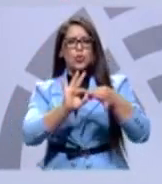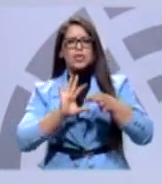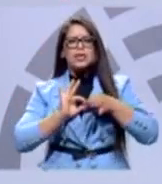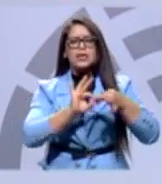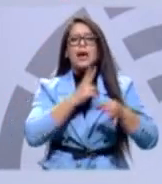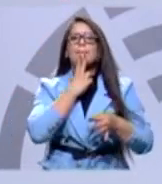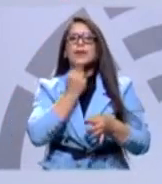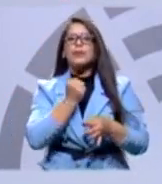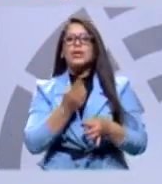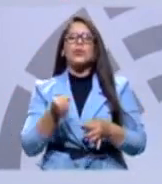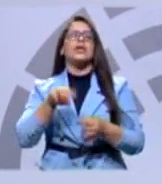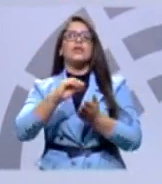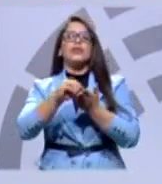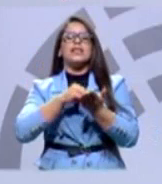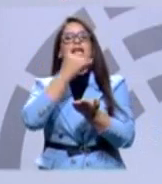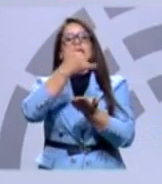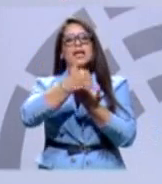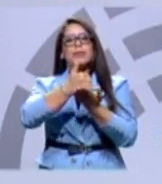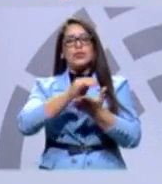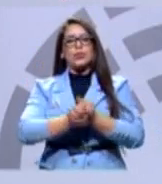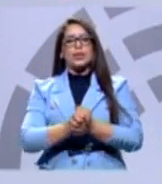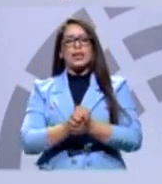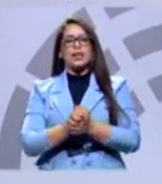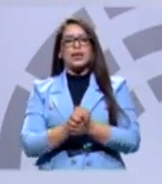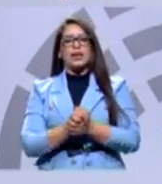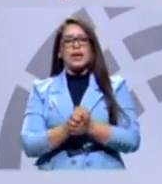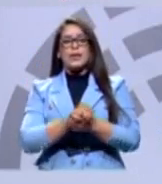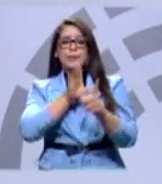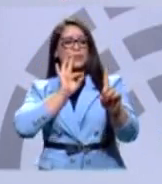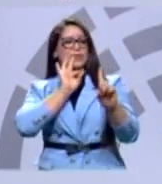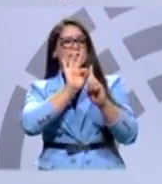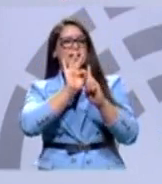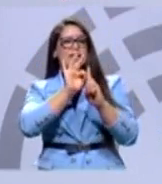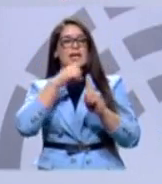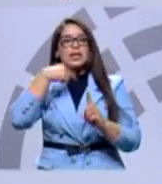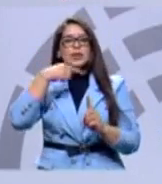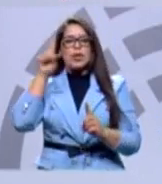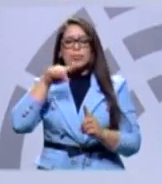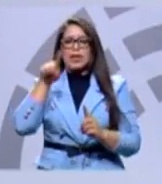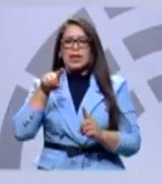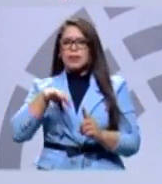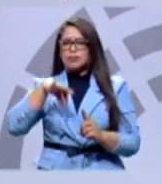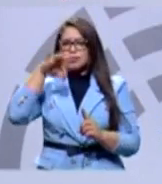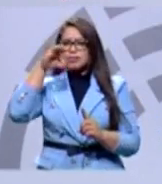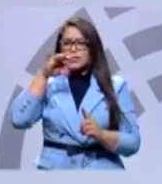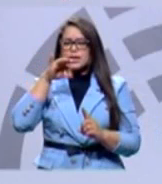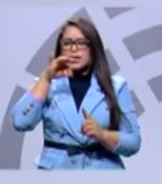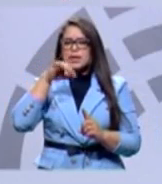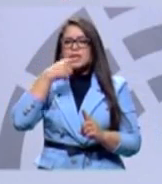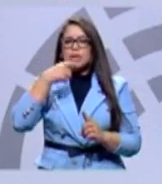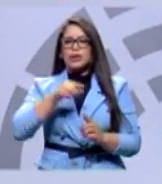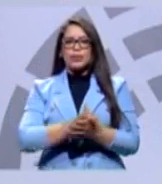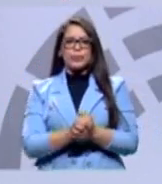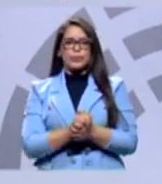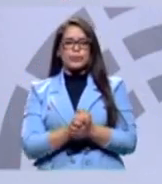المواطن والادارات المعنيه هذاك عليش انا صوت من لا صوت له انا صوتك انت